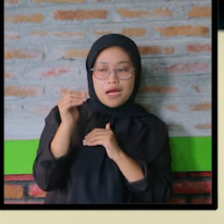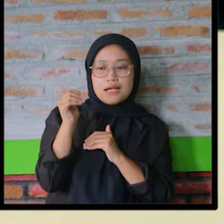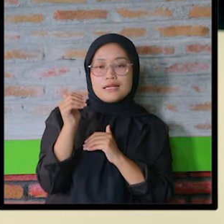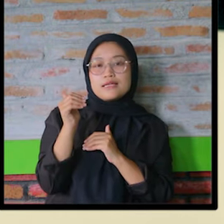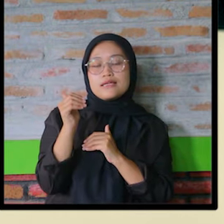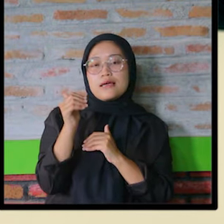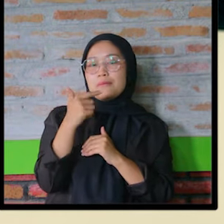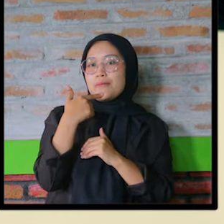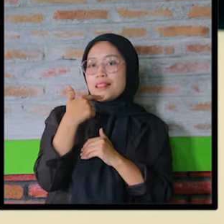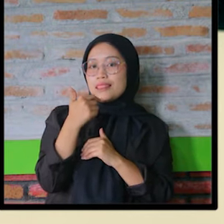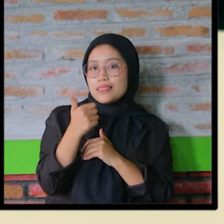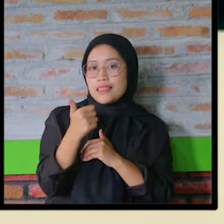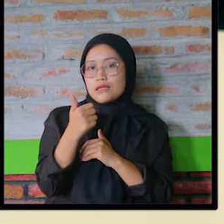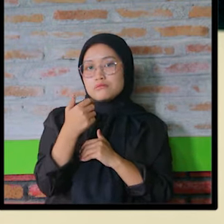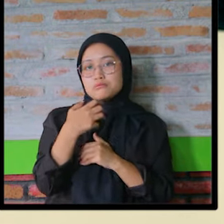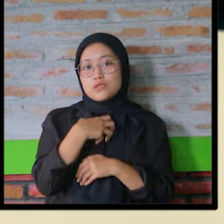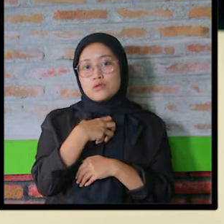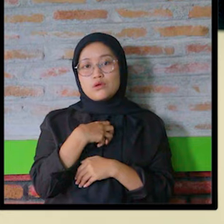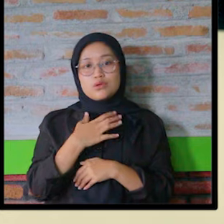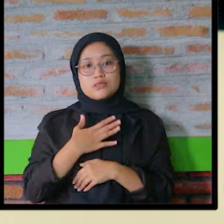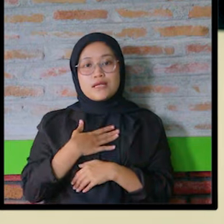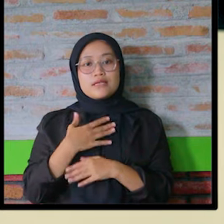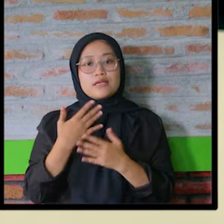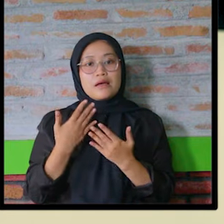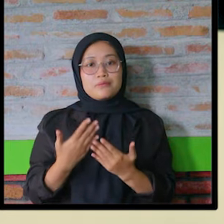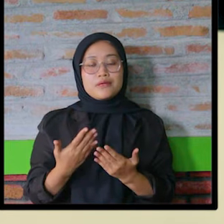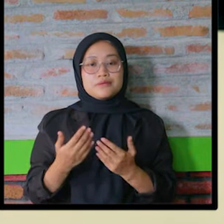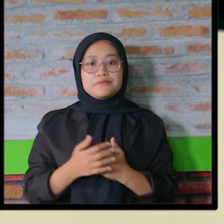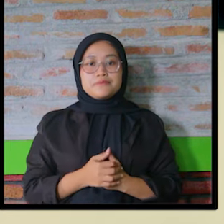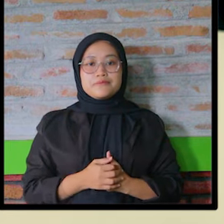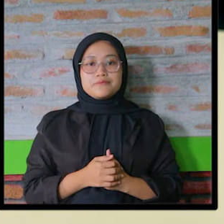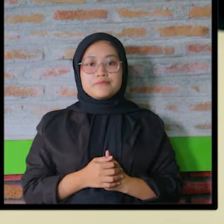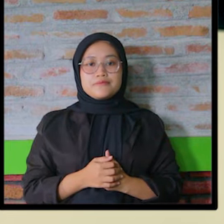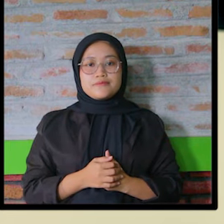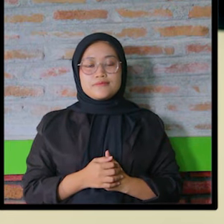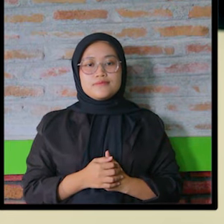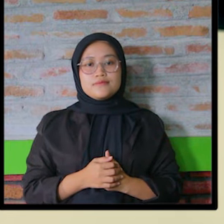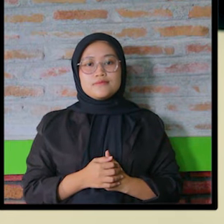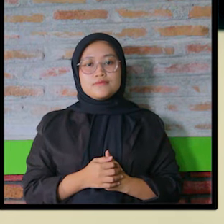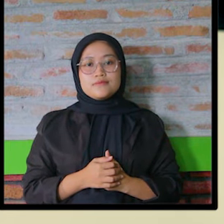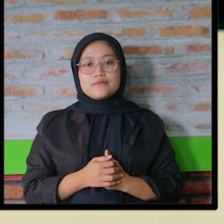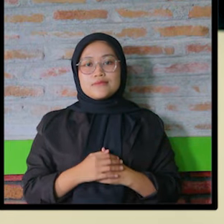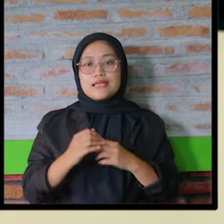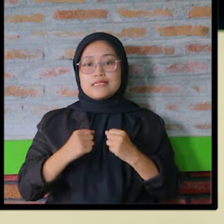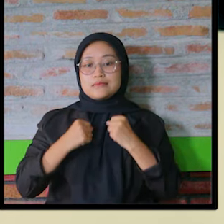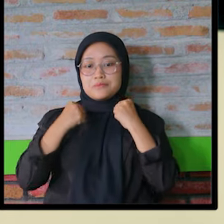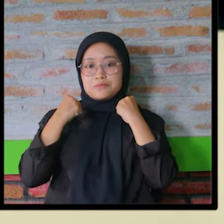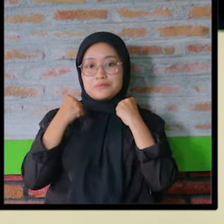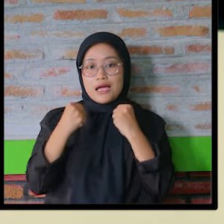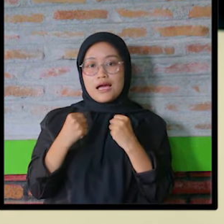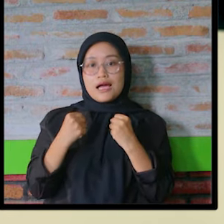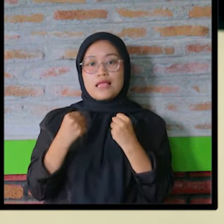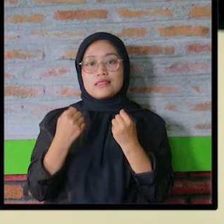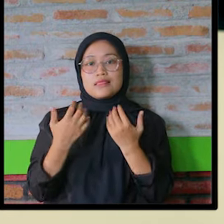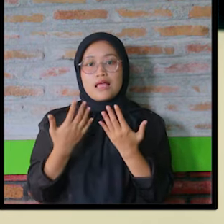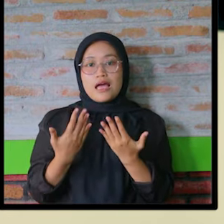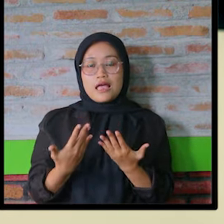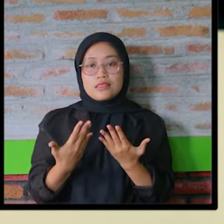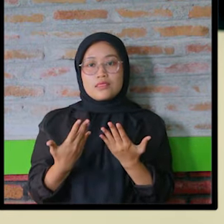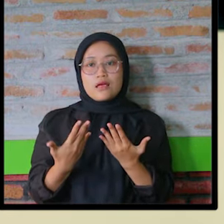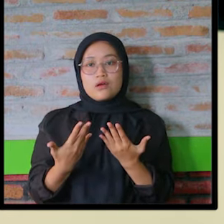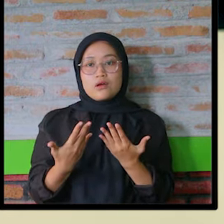menurut saya itu adalah ee semangat ataupun girirah kita sendiri